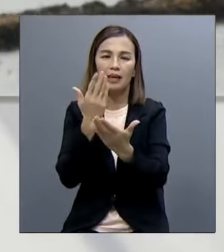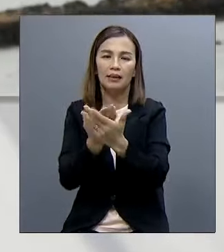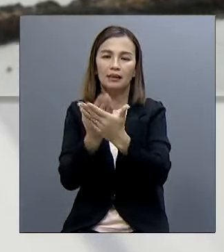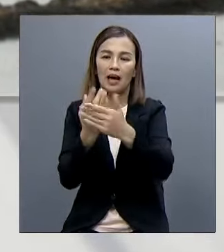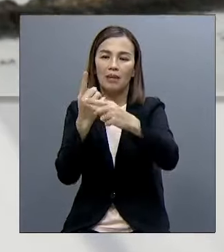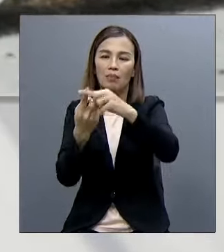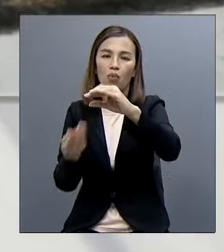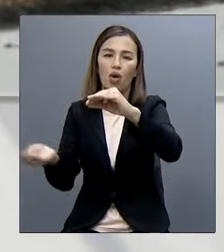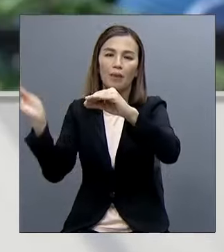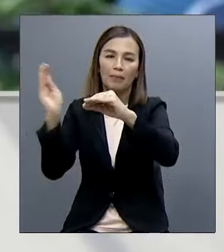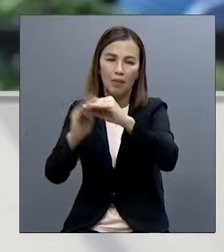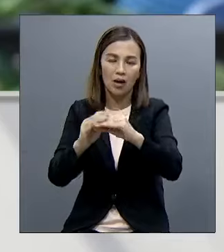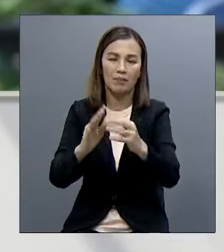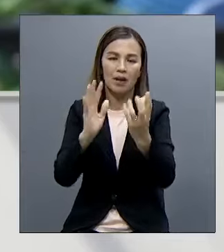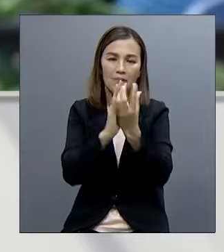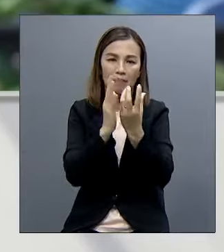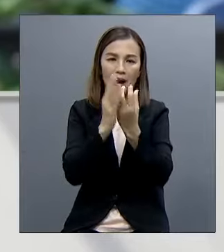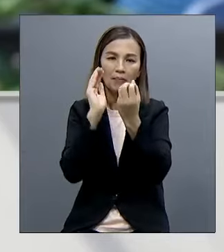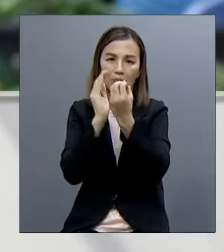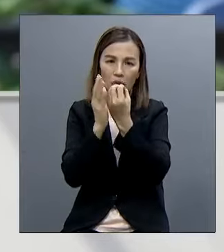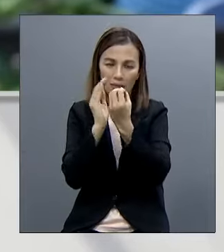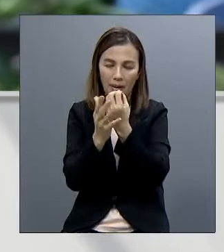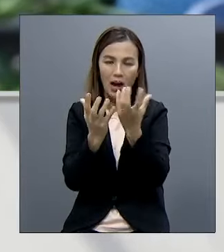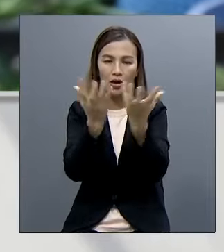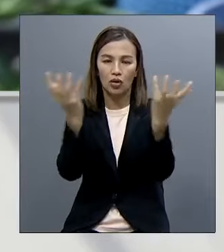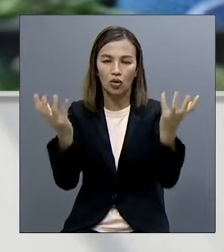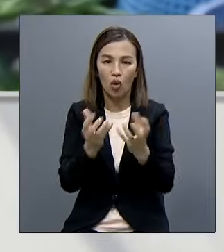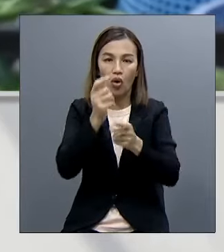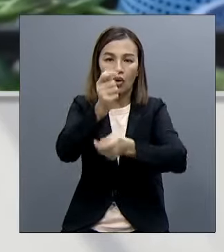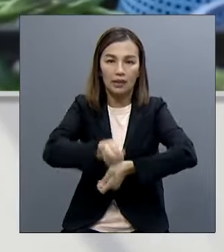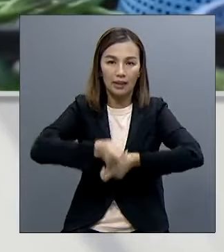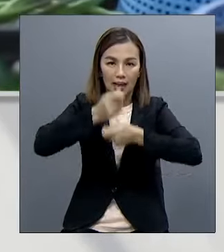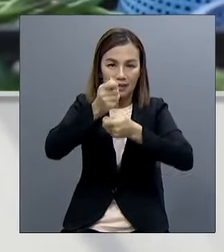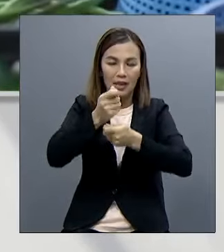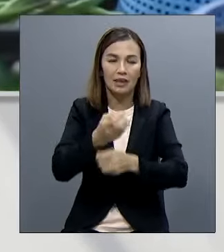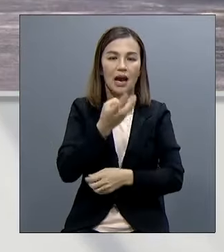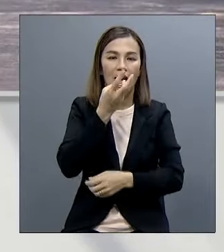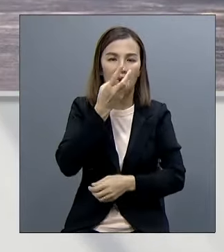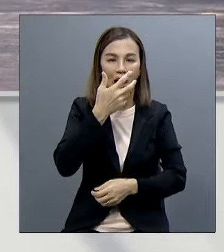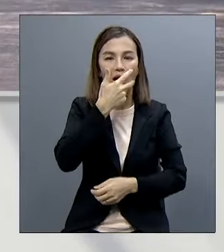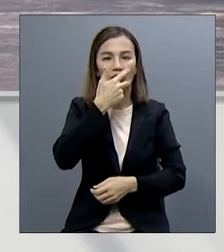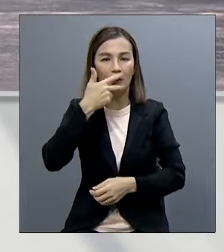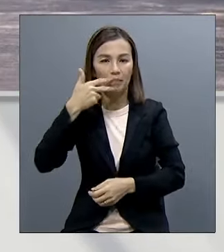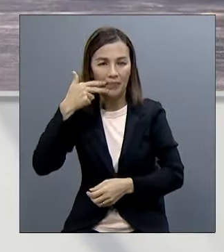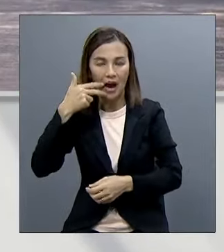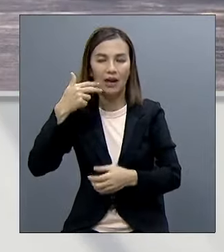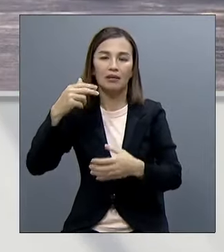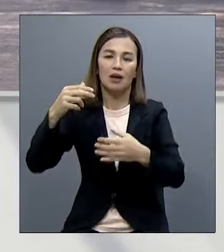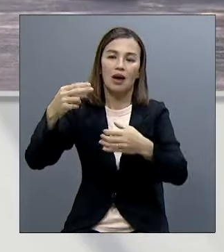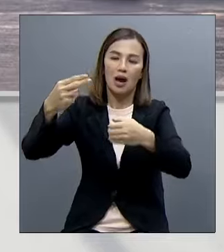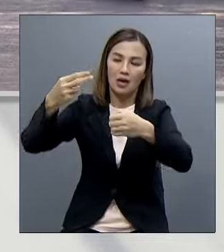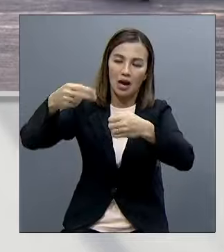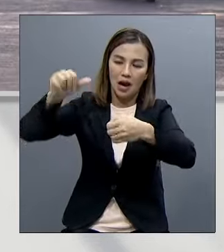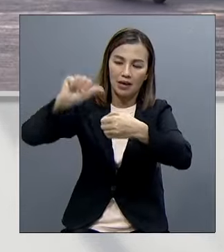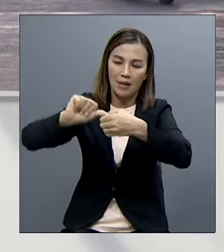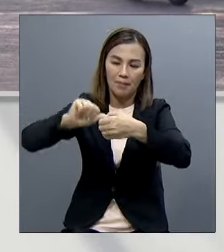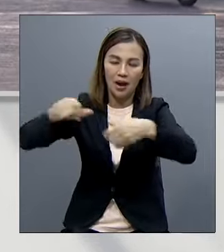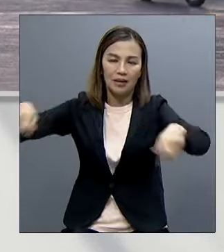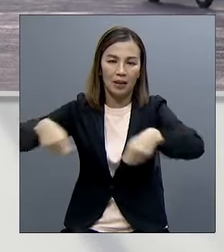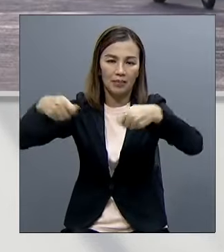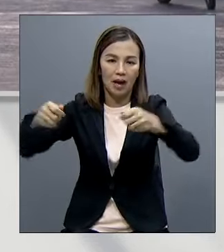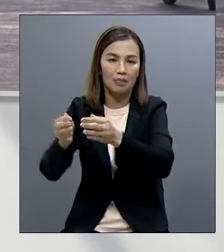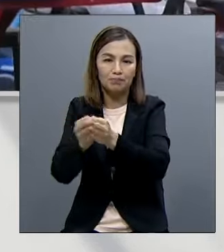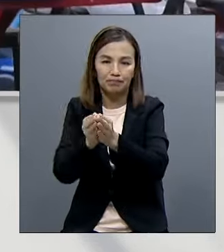ค่ะไม่ว่าจะเป็นสินค้าเกษตรหรือว่าอุตสาหกรรมเกษตรนะคะก็อย่างเช่นเรื่องของข้าวน้ำตาลแล้วก็น้ำมันพืชค่ะแน่นอนมันทำให้ต้นทุนการ